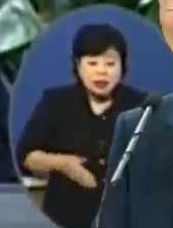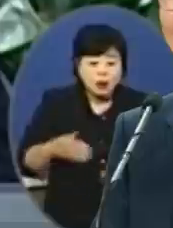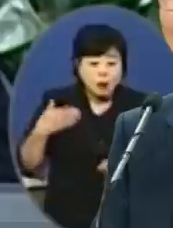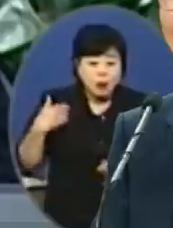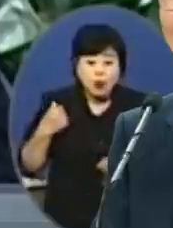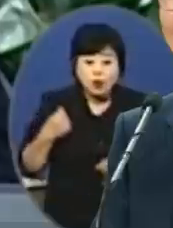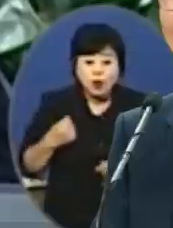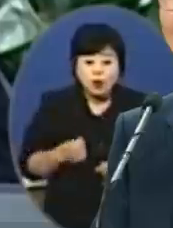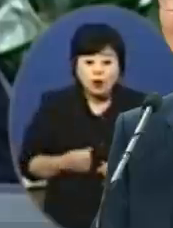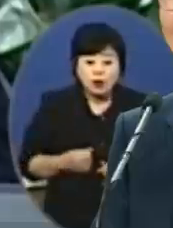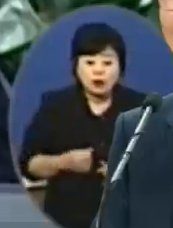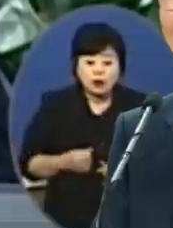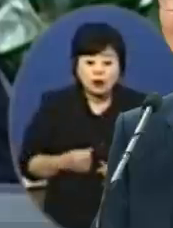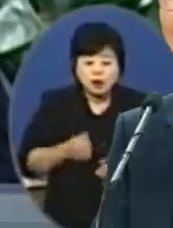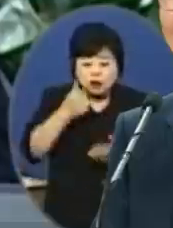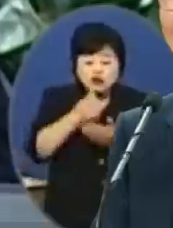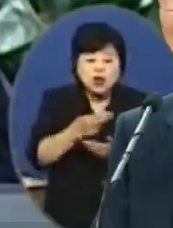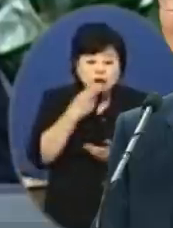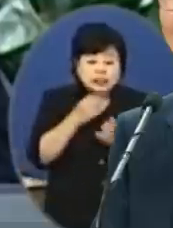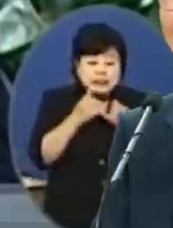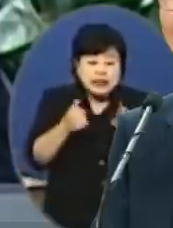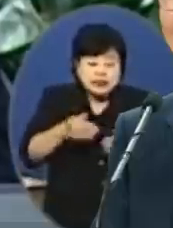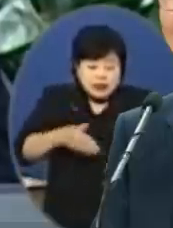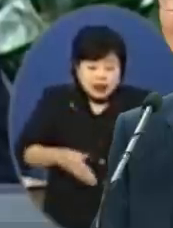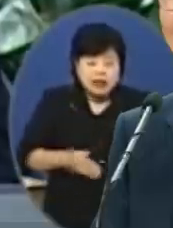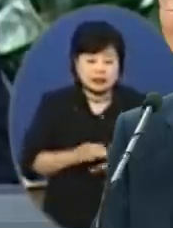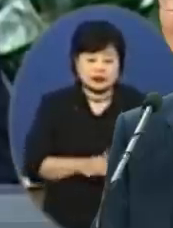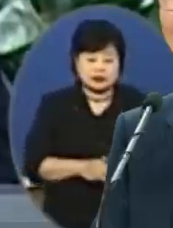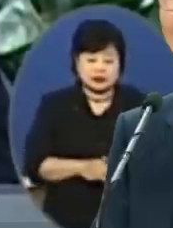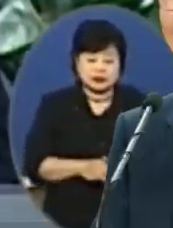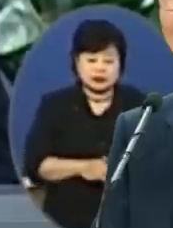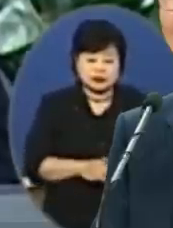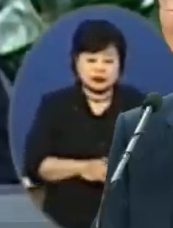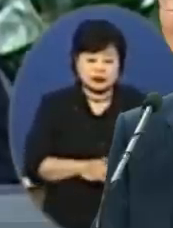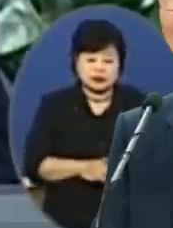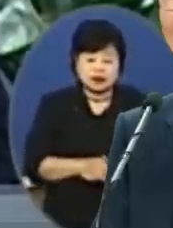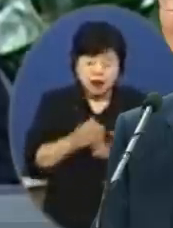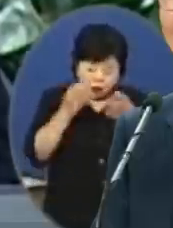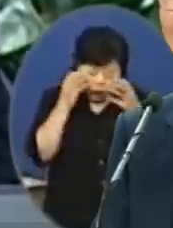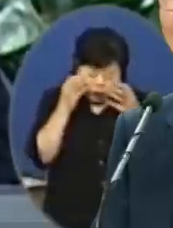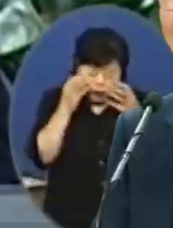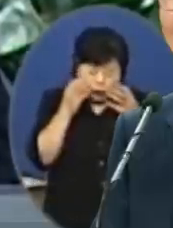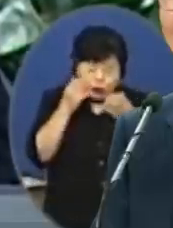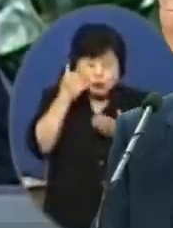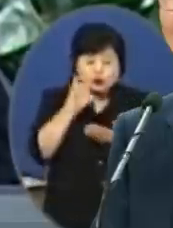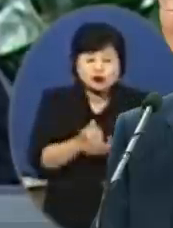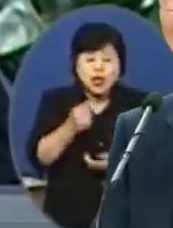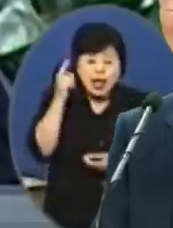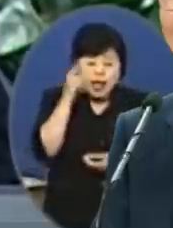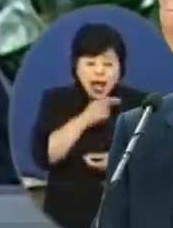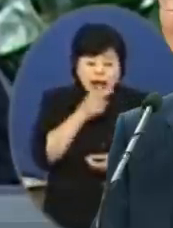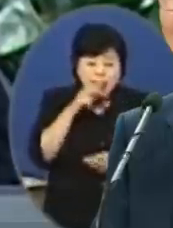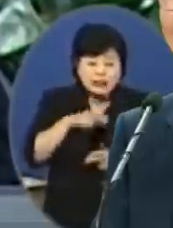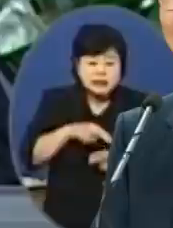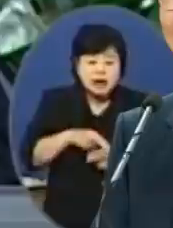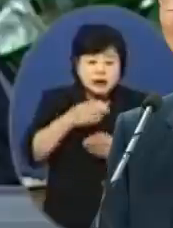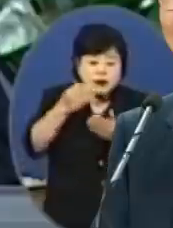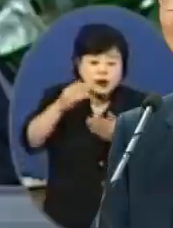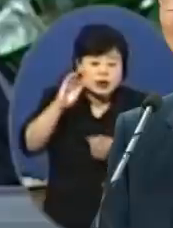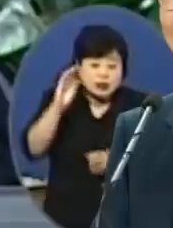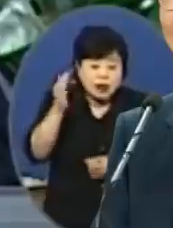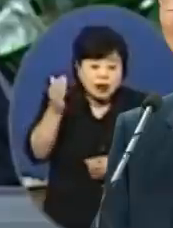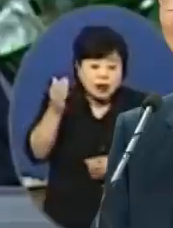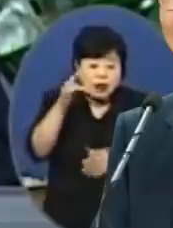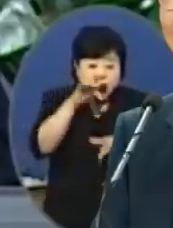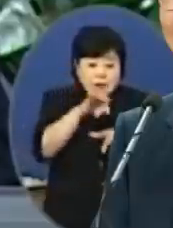꾸지 못했었습니다. 죄 없는 사람이 태어나서 그 고통스러운 죄악의 제물이 될